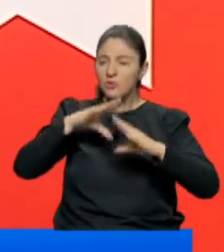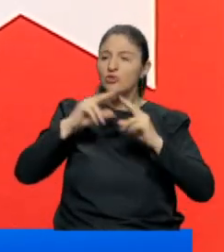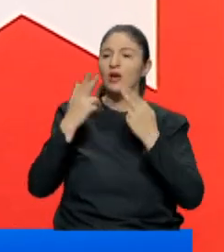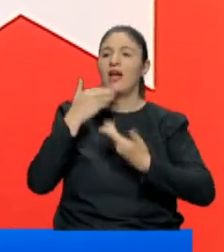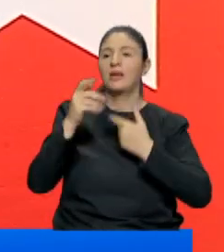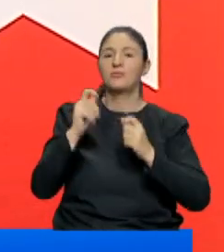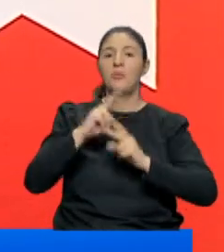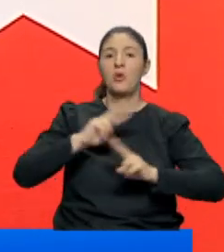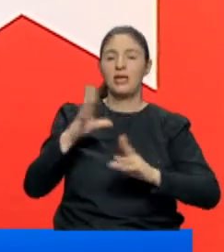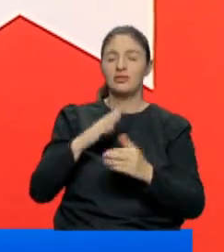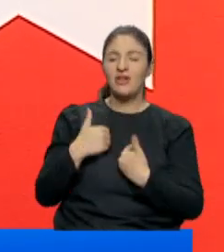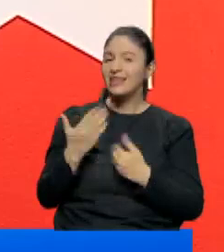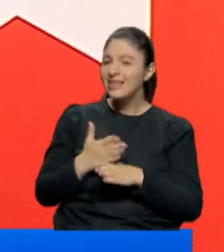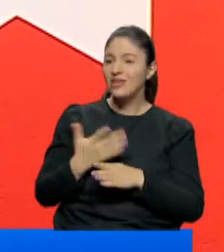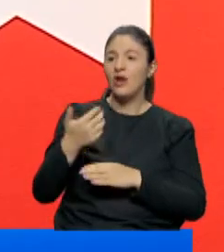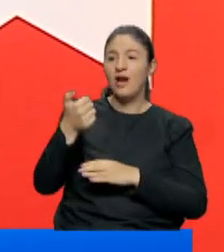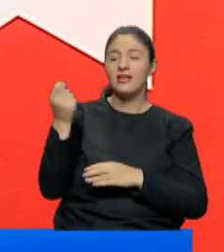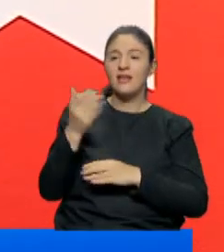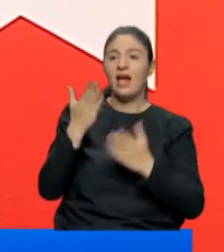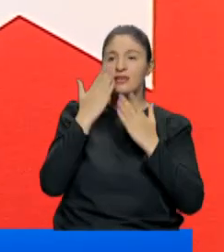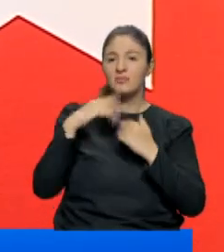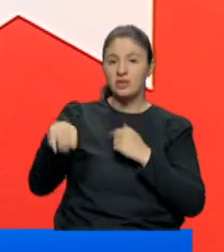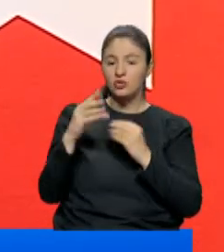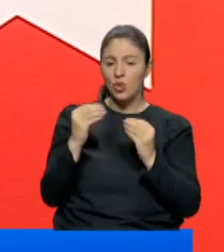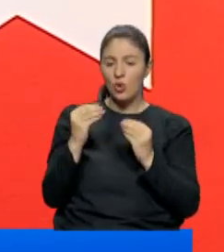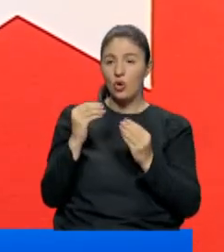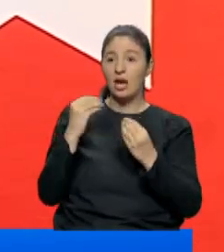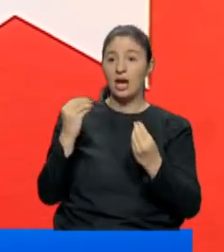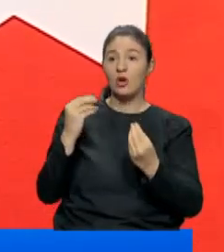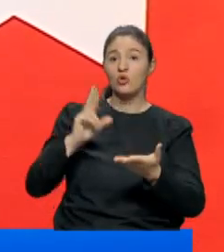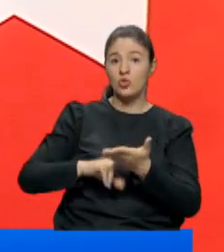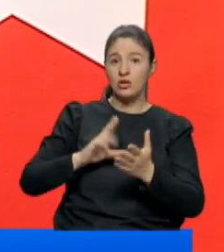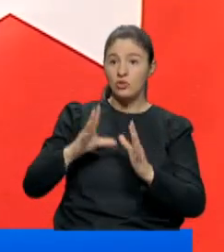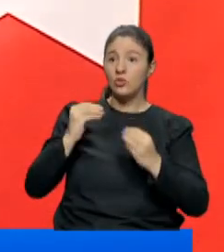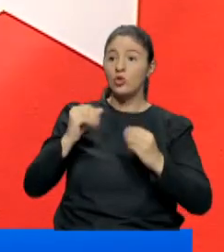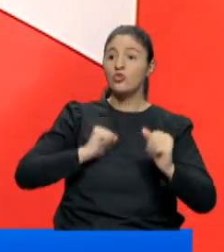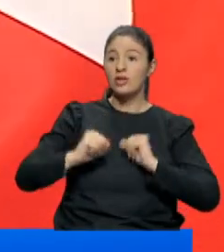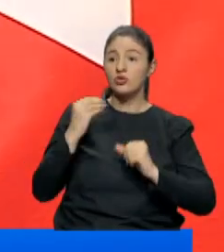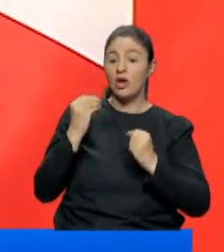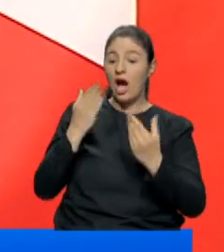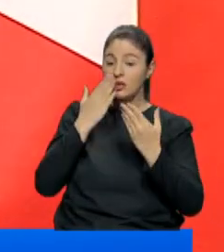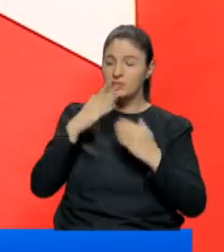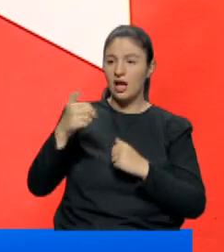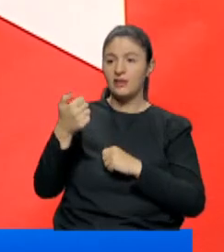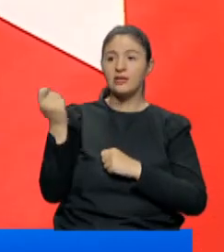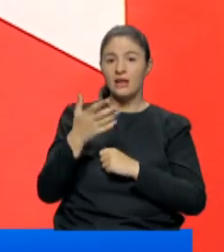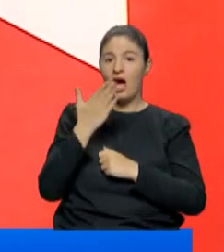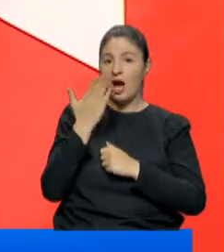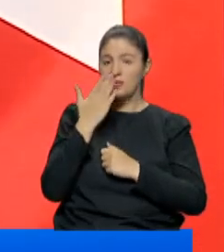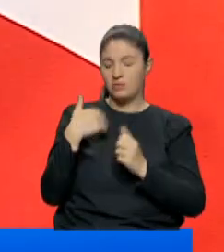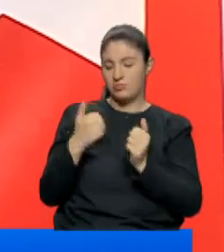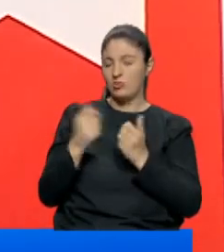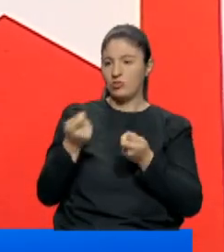Türk'e modelimiz var Neden diyeceksiniz altına Ama sen çok büyük üniversitelerin çok güzel üniversitelerin çok iyi akademisini hastane